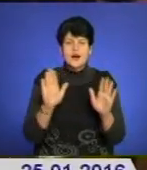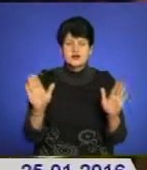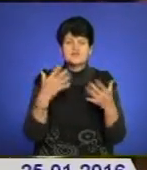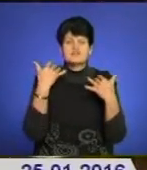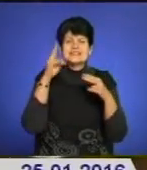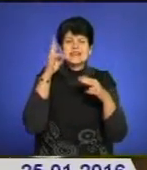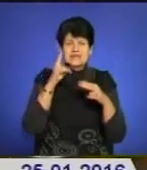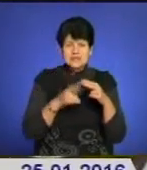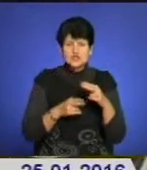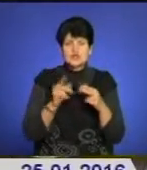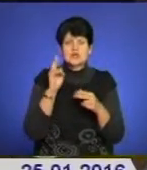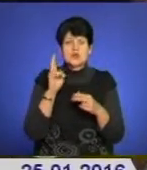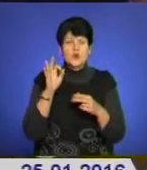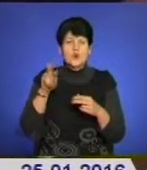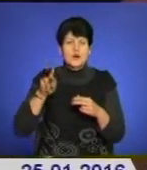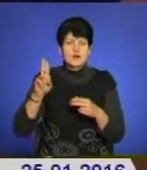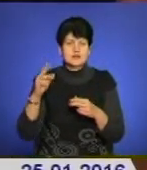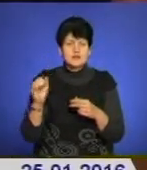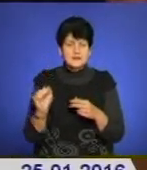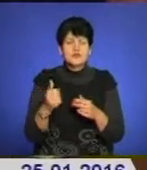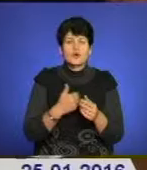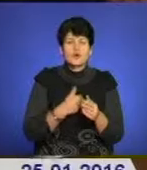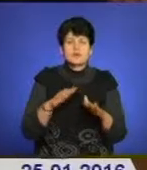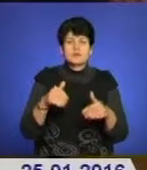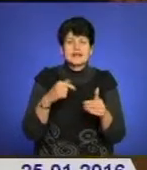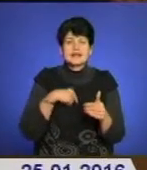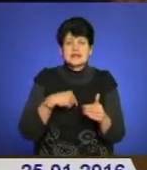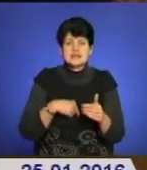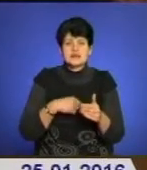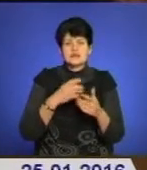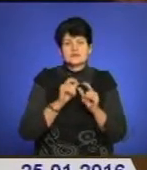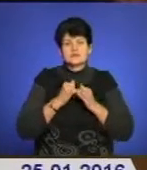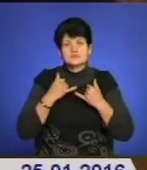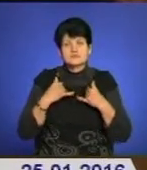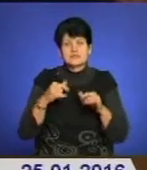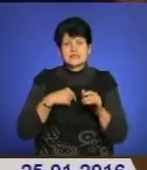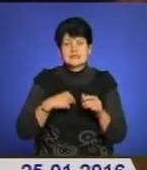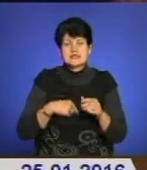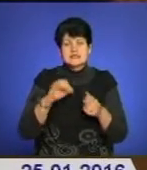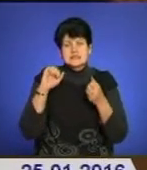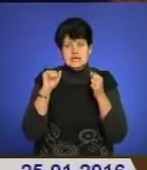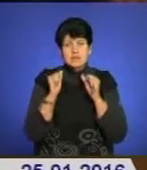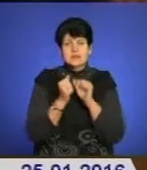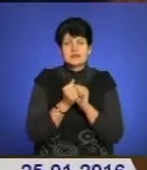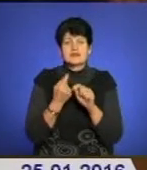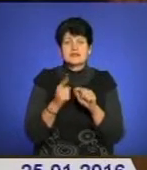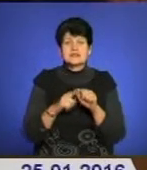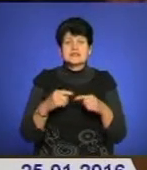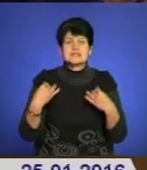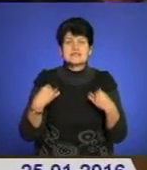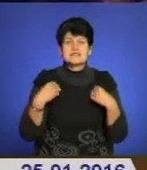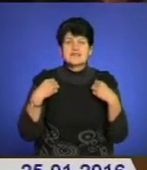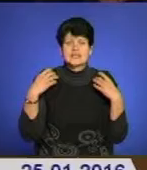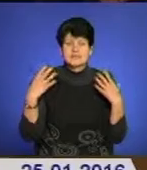вже ніби коляда, то ми хочемо передати настрій, гарний, ну, чудовий настрій, щоб запам'ятали ці свята.